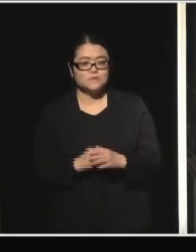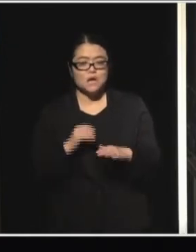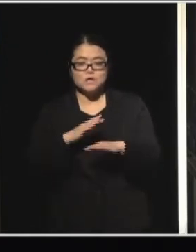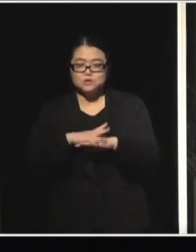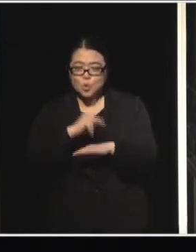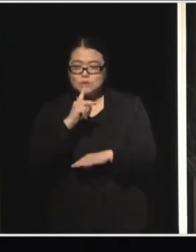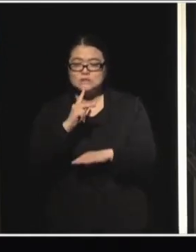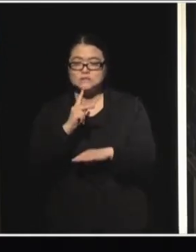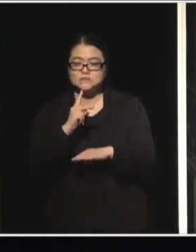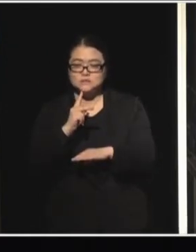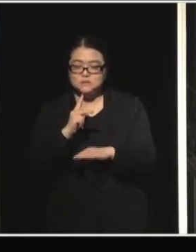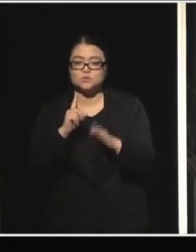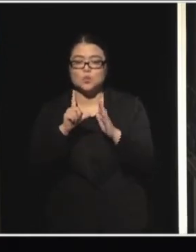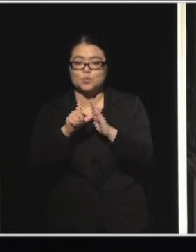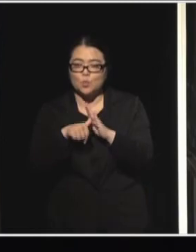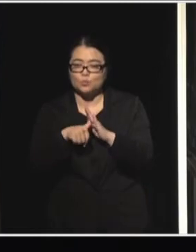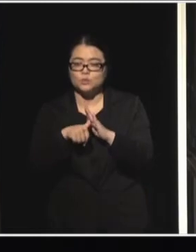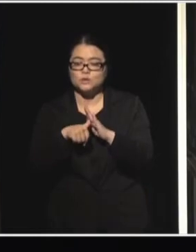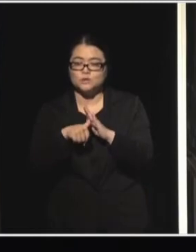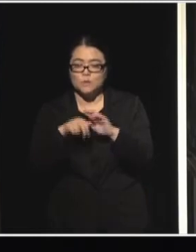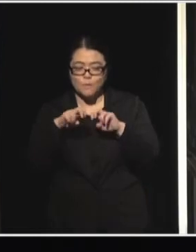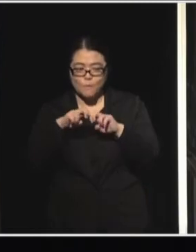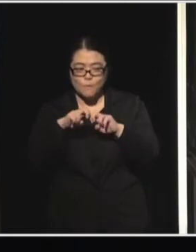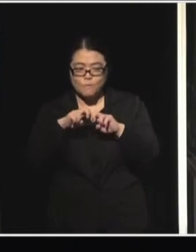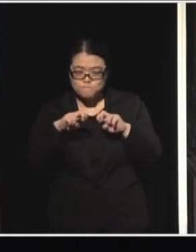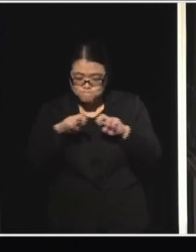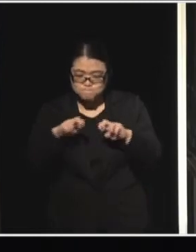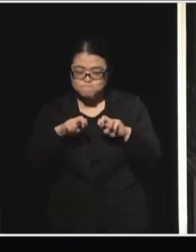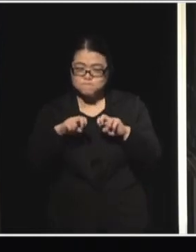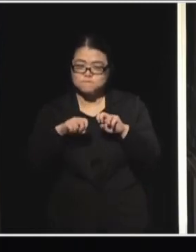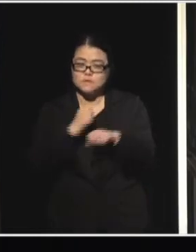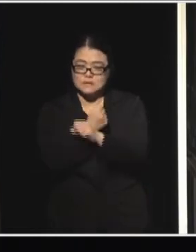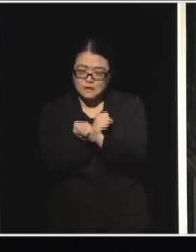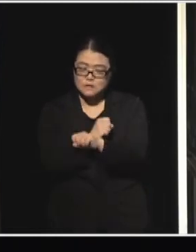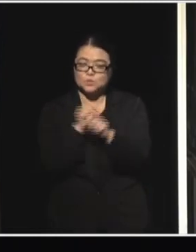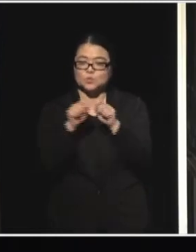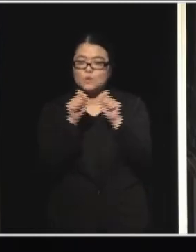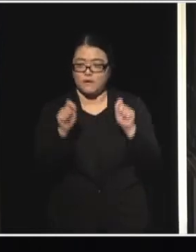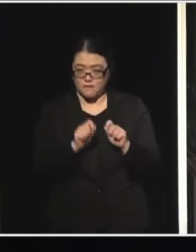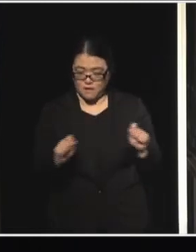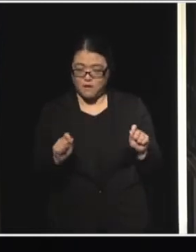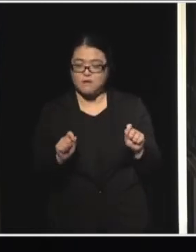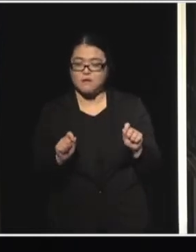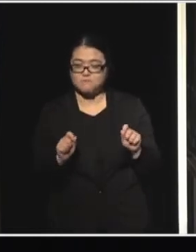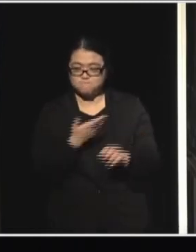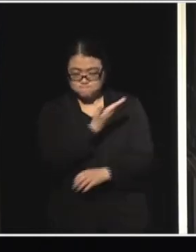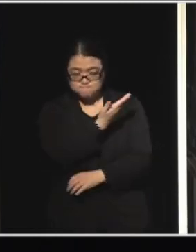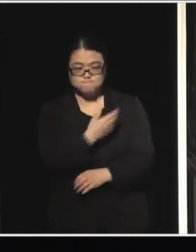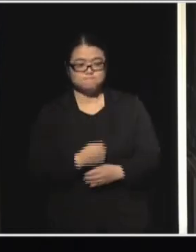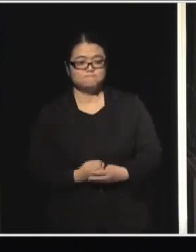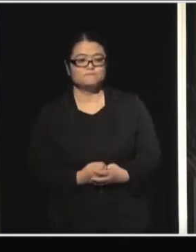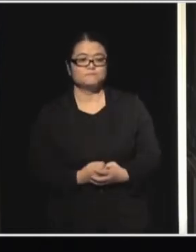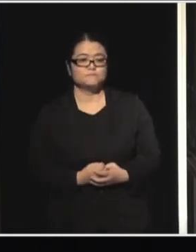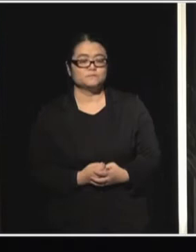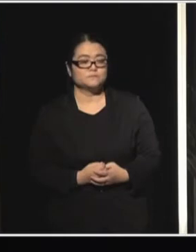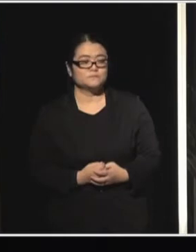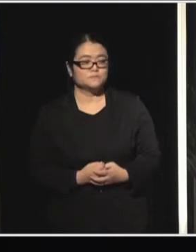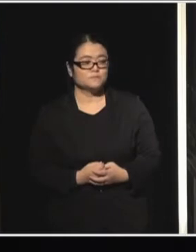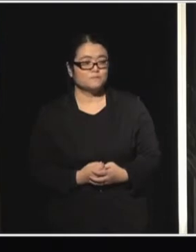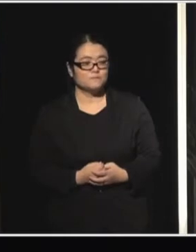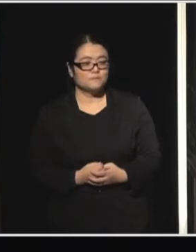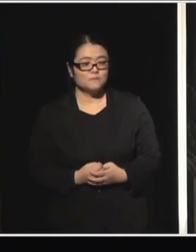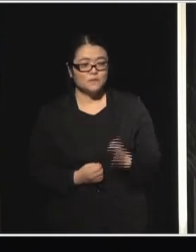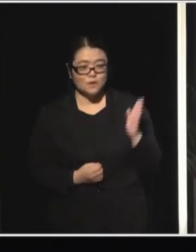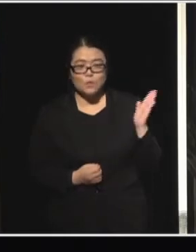研究結果報告といいと思いますさらにこの結果これはニューヨーク加太のデータなんです